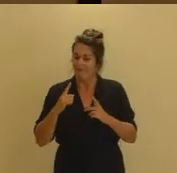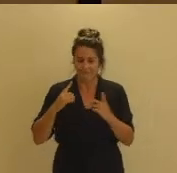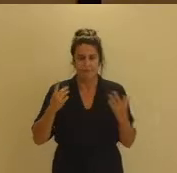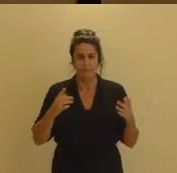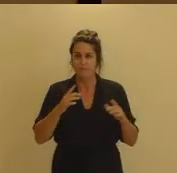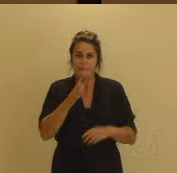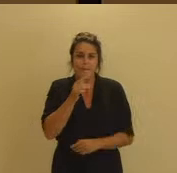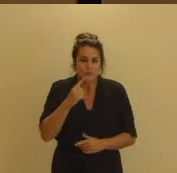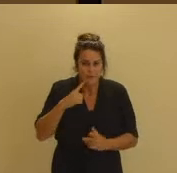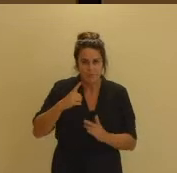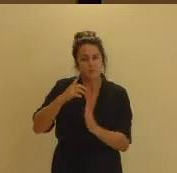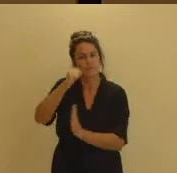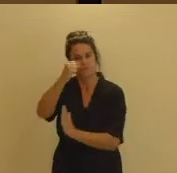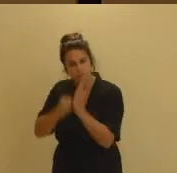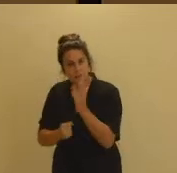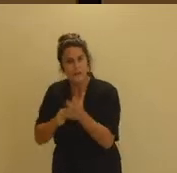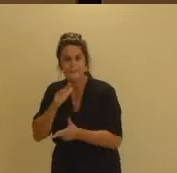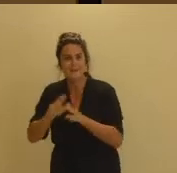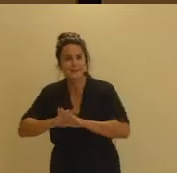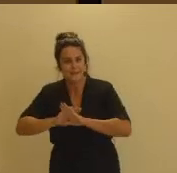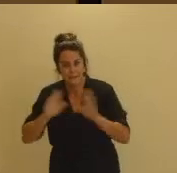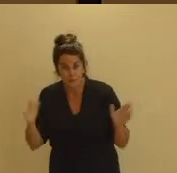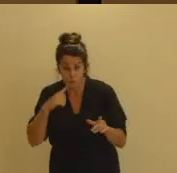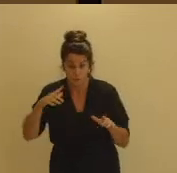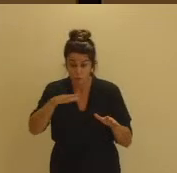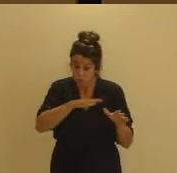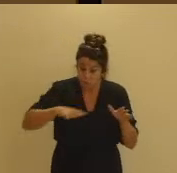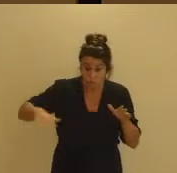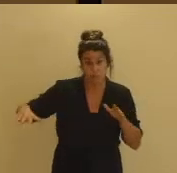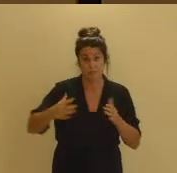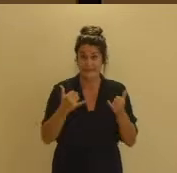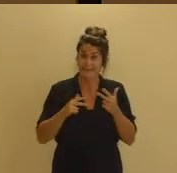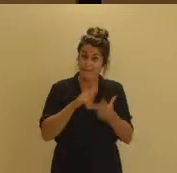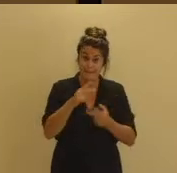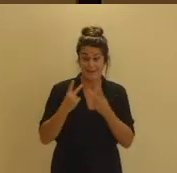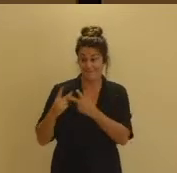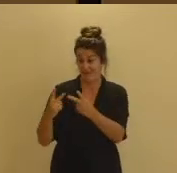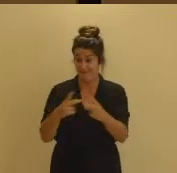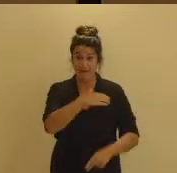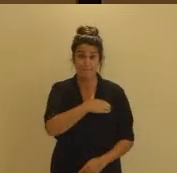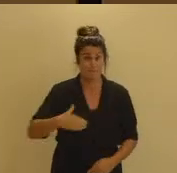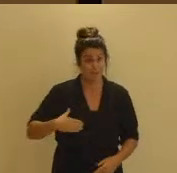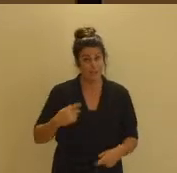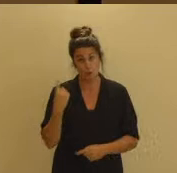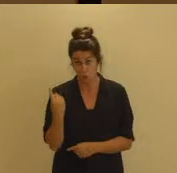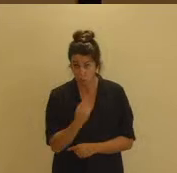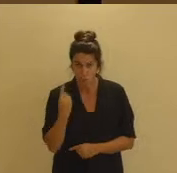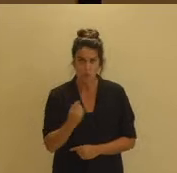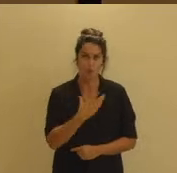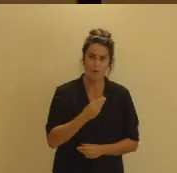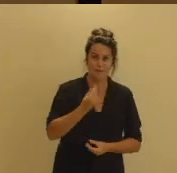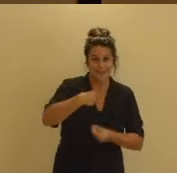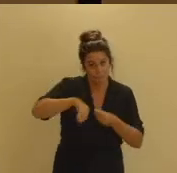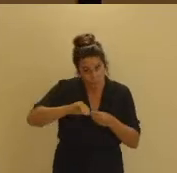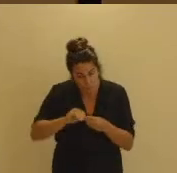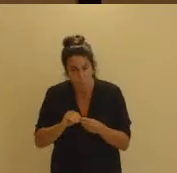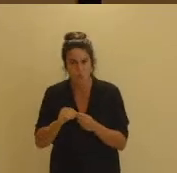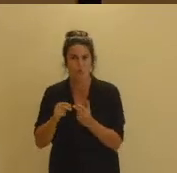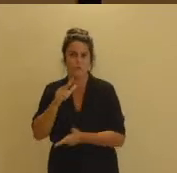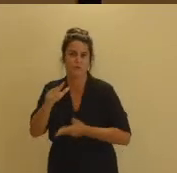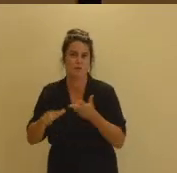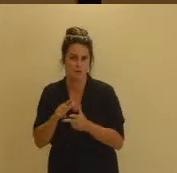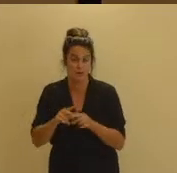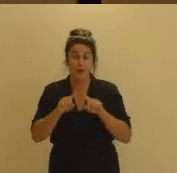comme dans toutes les collectivités du territoire du Pays basque. Le formulaire de demande de subvention est et